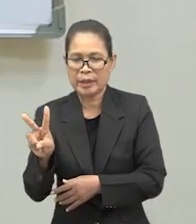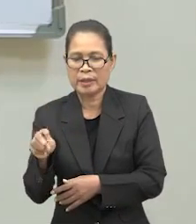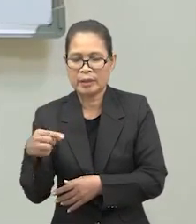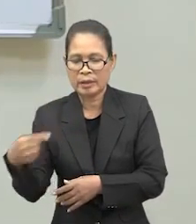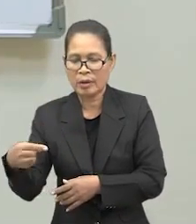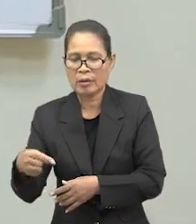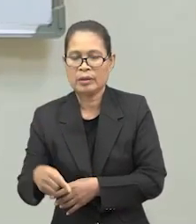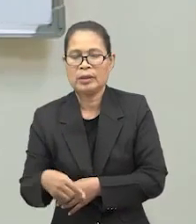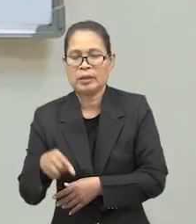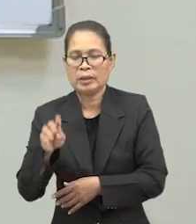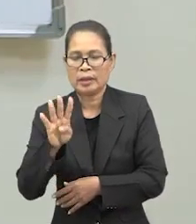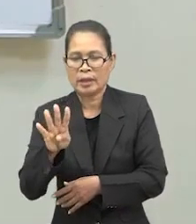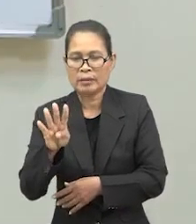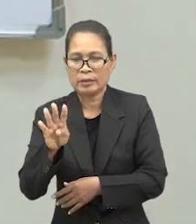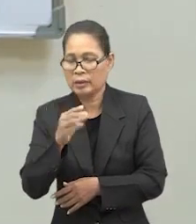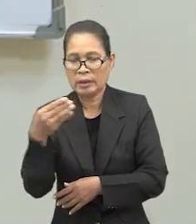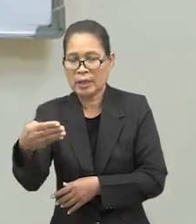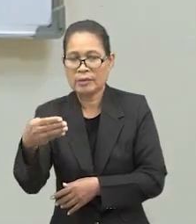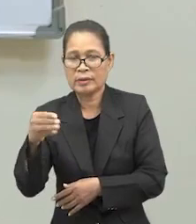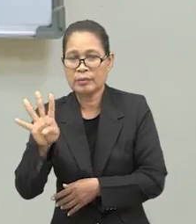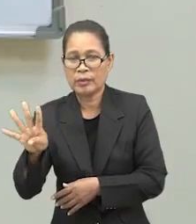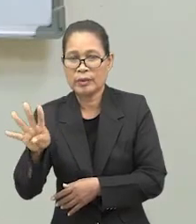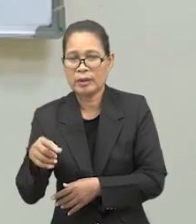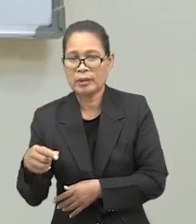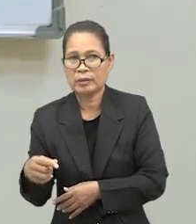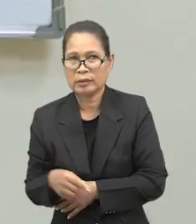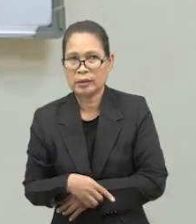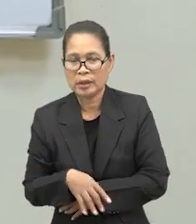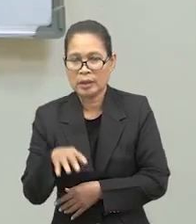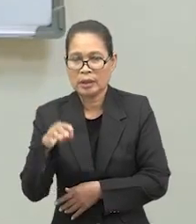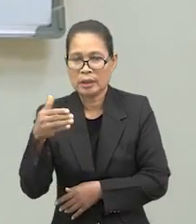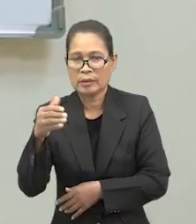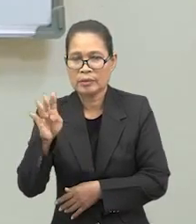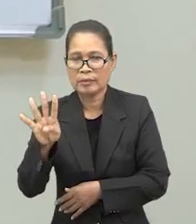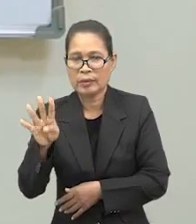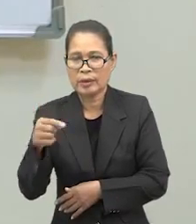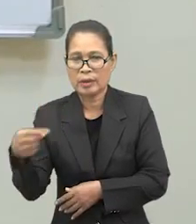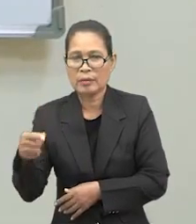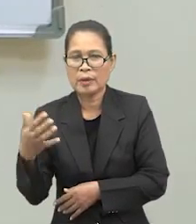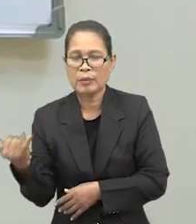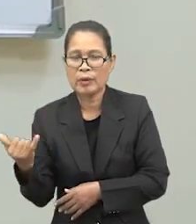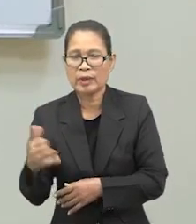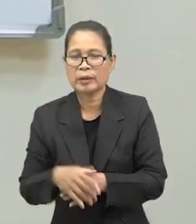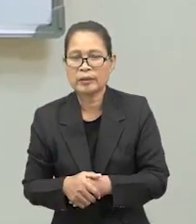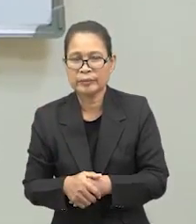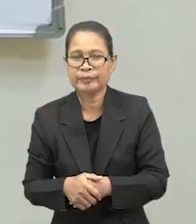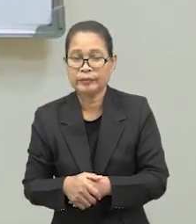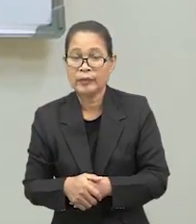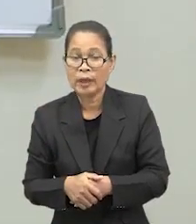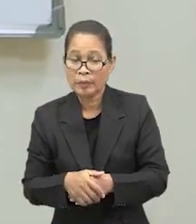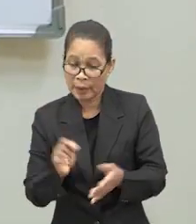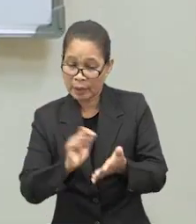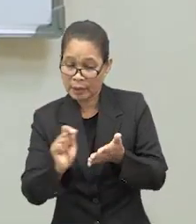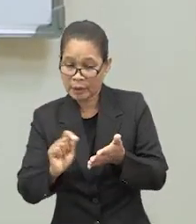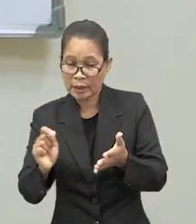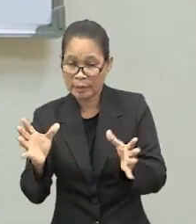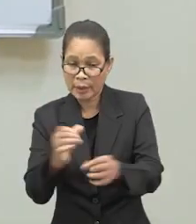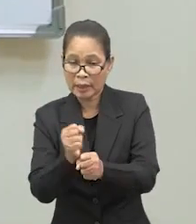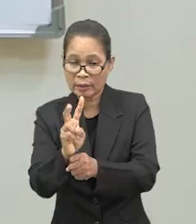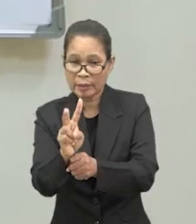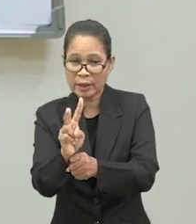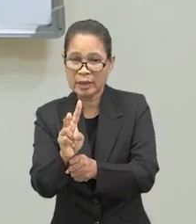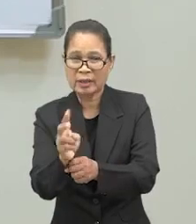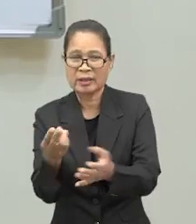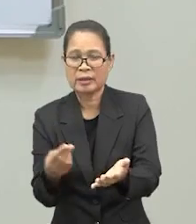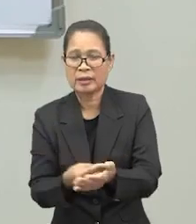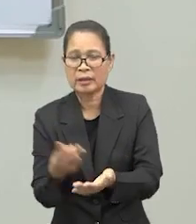đọc pram chuẩn pi nước máu đọc cao sập bún chuẩn mùi hay chấm con tay màu hàng khổm tiền nếu bé để con tay